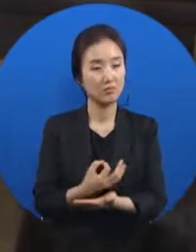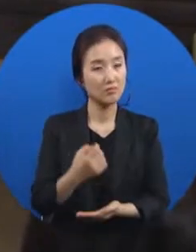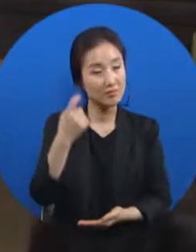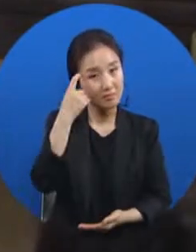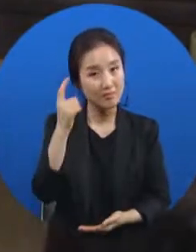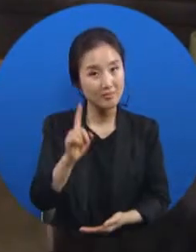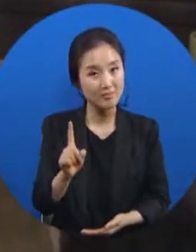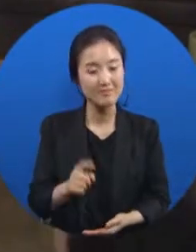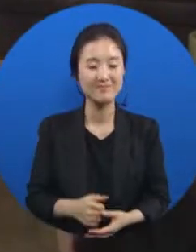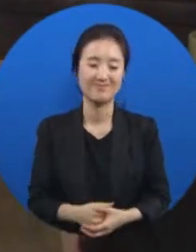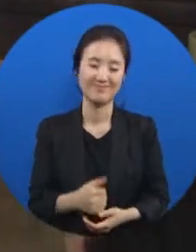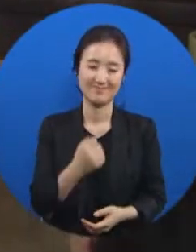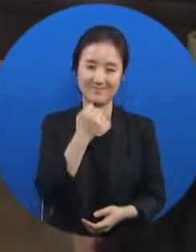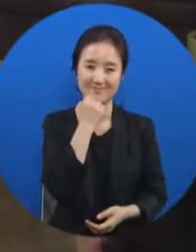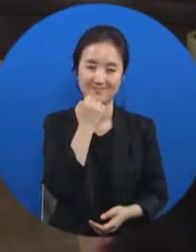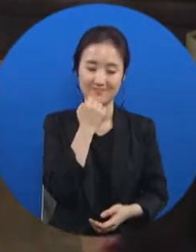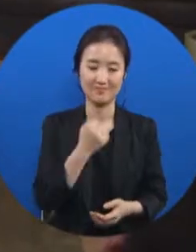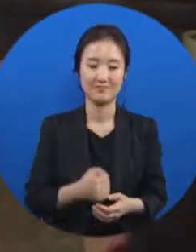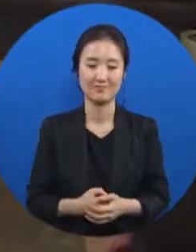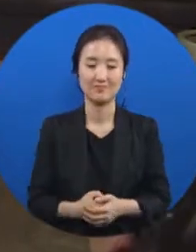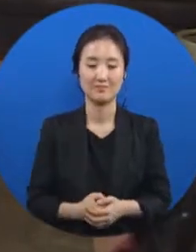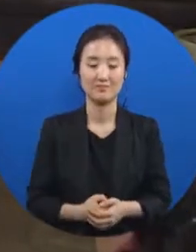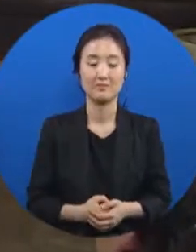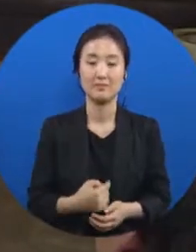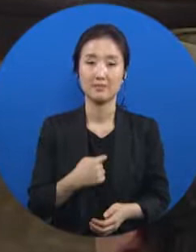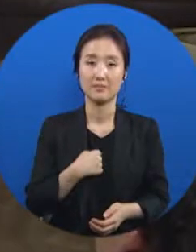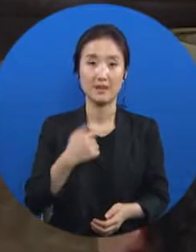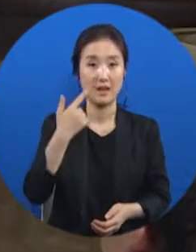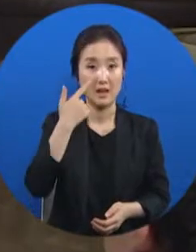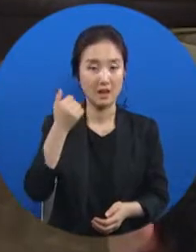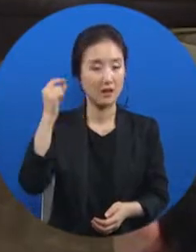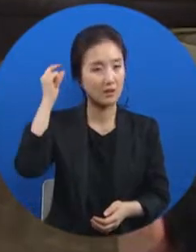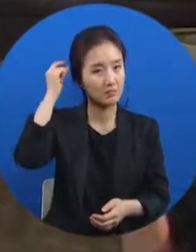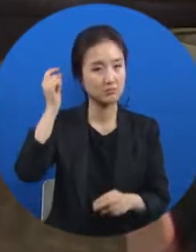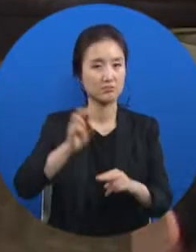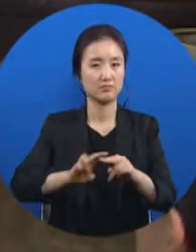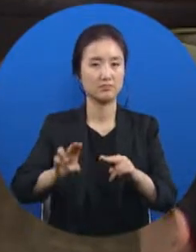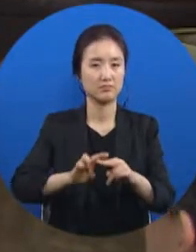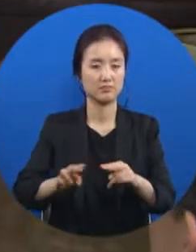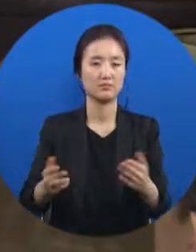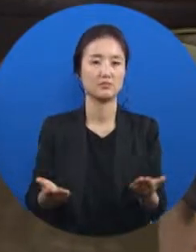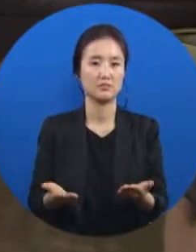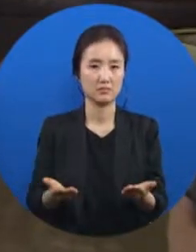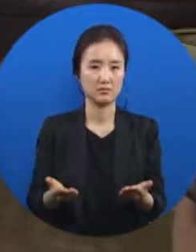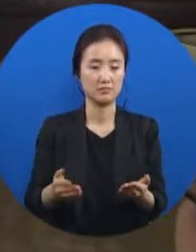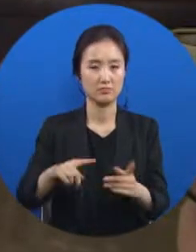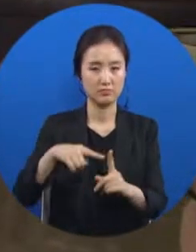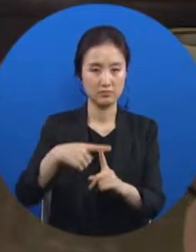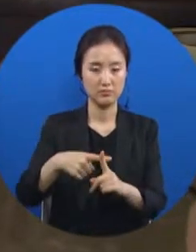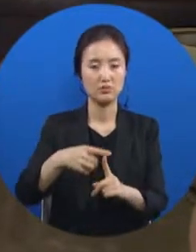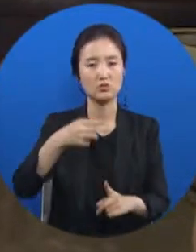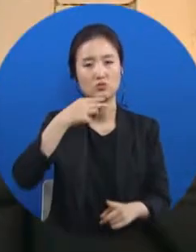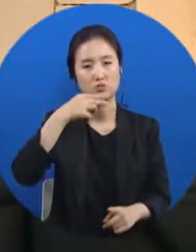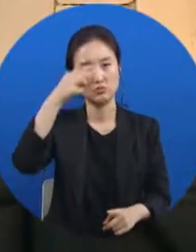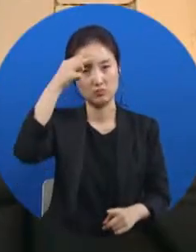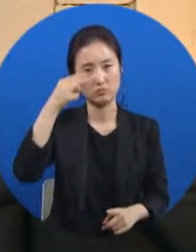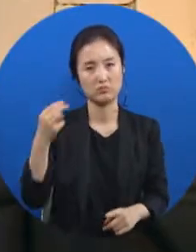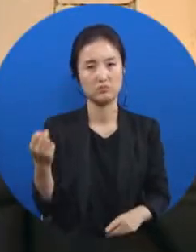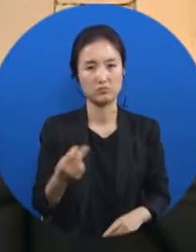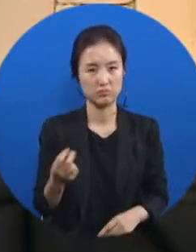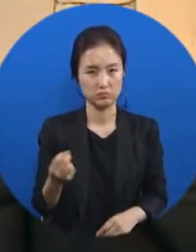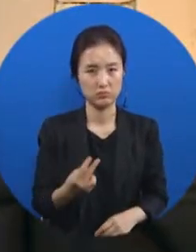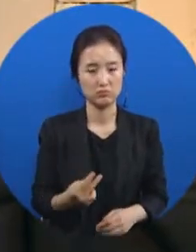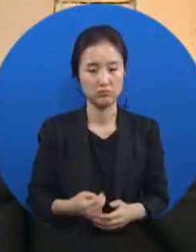저희 아버지는 미장을 하셨어요. 아버님은 미장을 하시지만 약주도 많이 하셔요. 가끔은